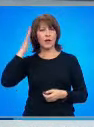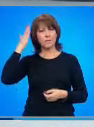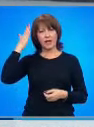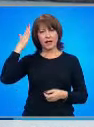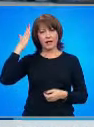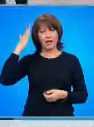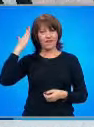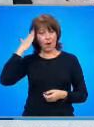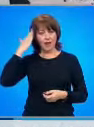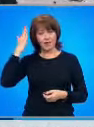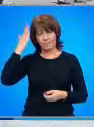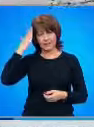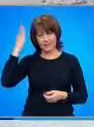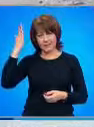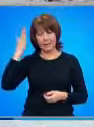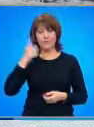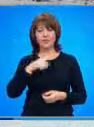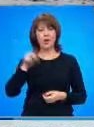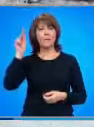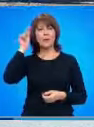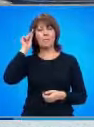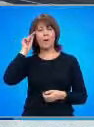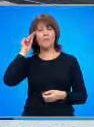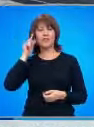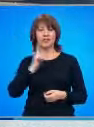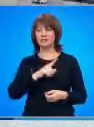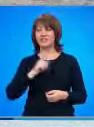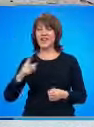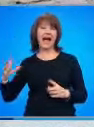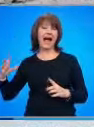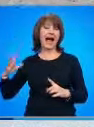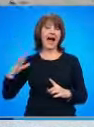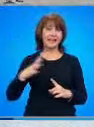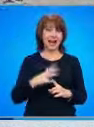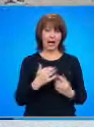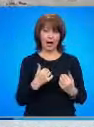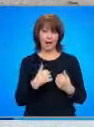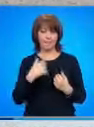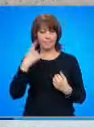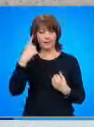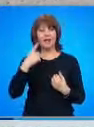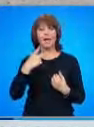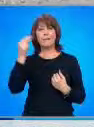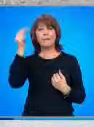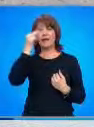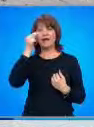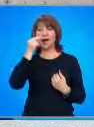военен министър. Той припомни, че всяка атака срещу страната ни би означавала и задействането на член 5 от договора за НАТО,